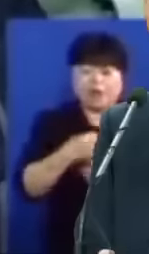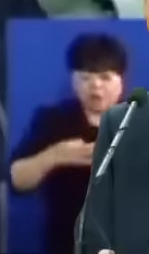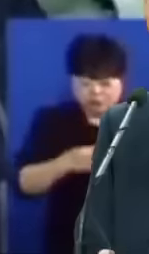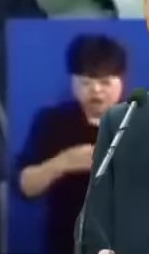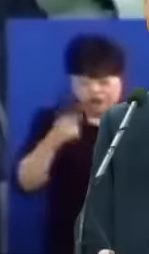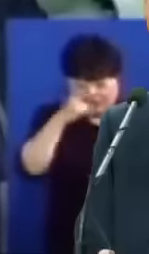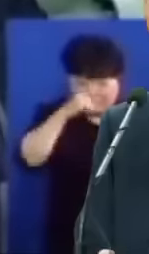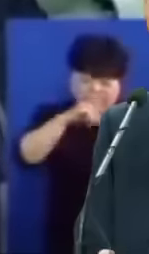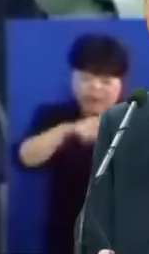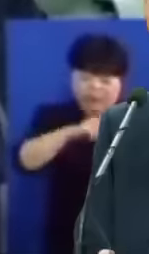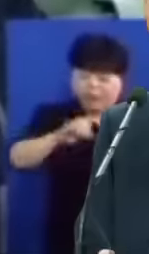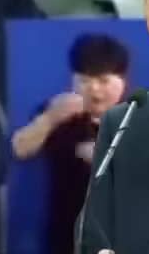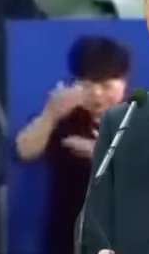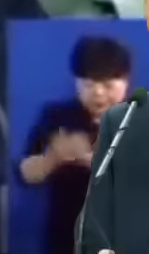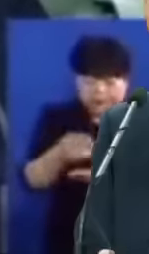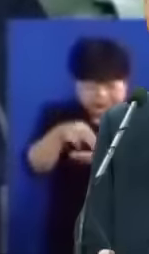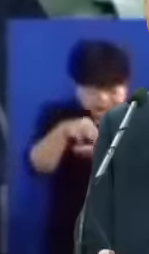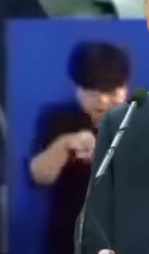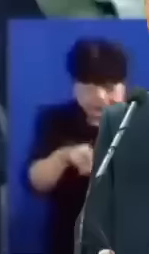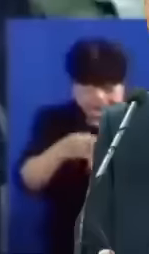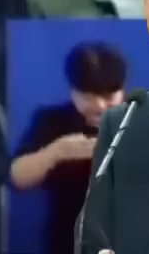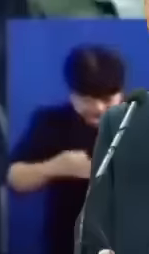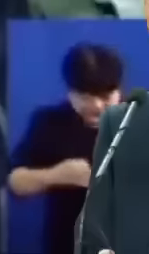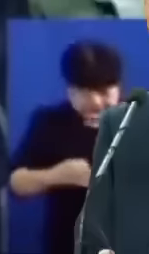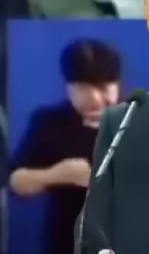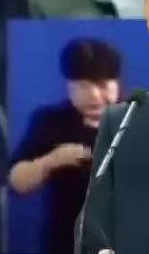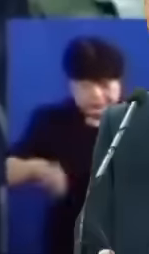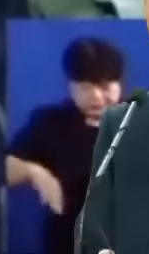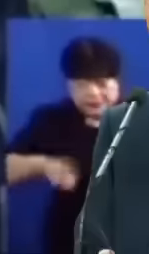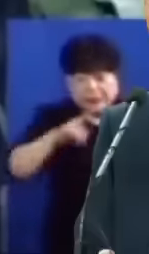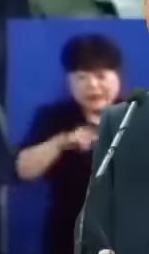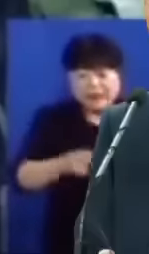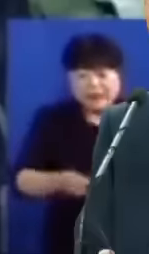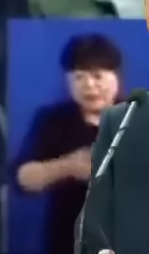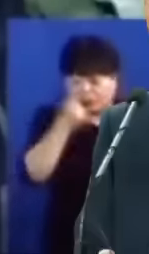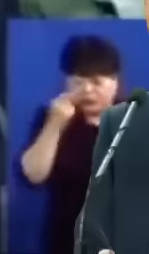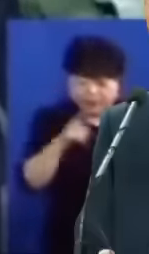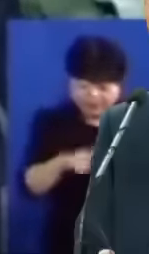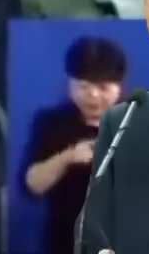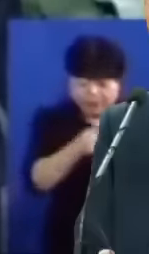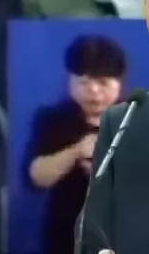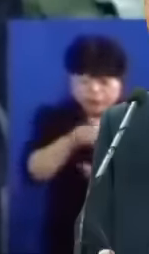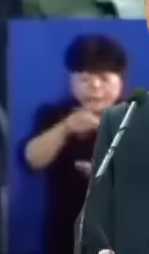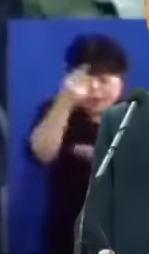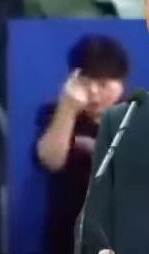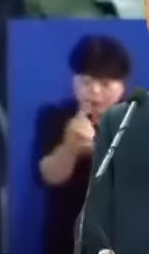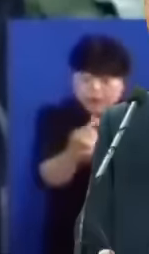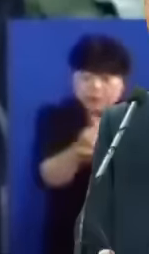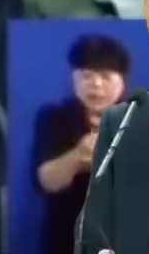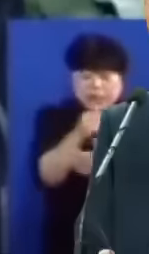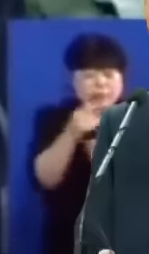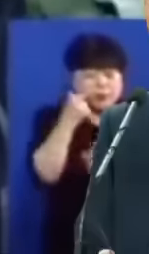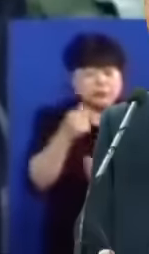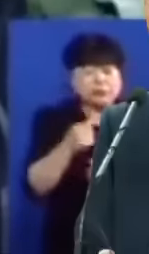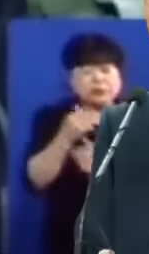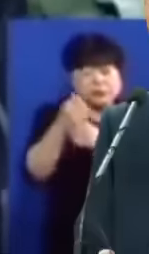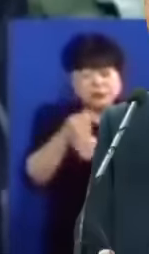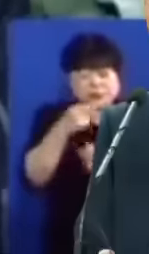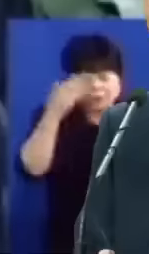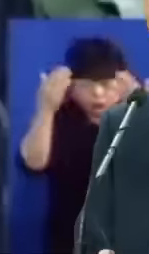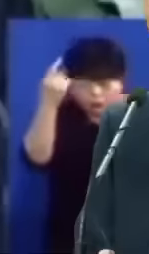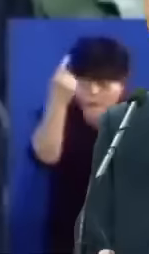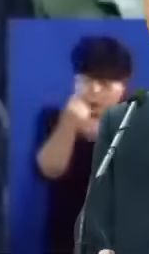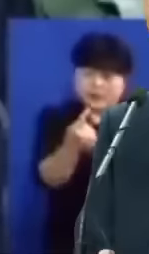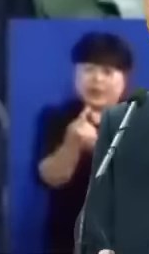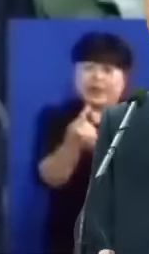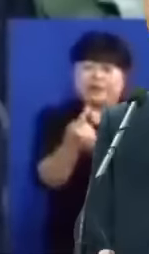불의하고 추악하고 버림을 받아야 마땅한 내 자신 빈손된 그대로 못난 그대로 주님 앞에 나와서 전부여 의지없어 손 들고